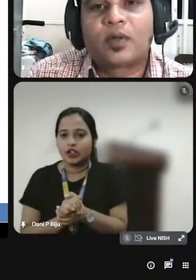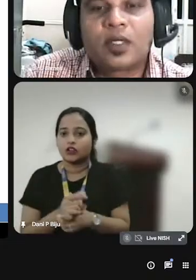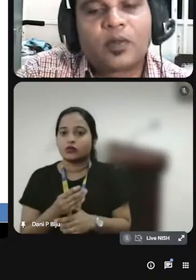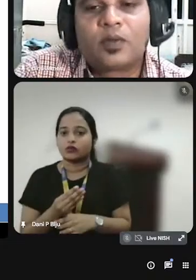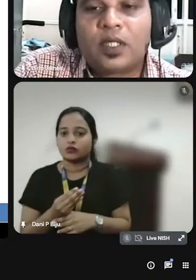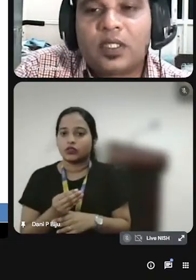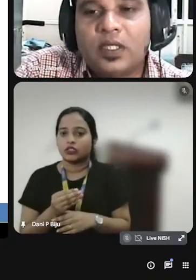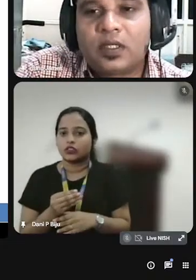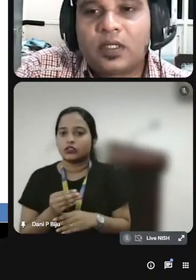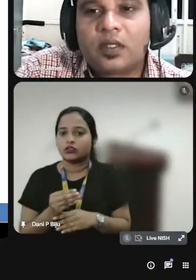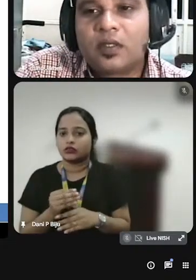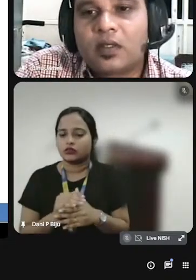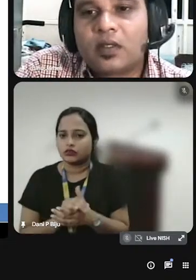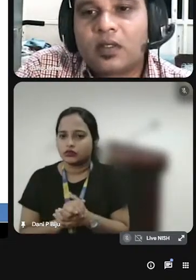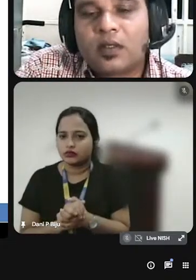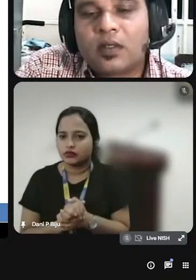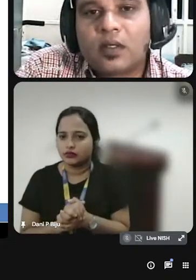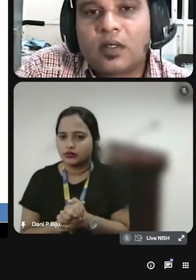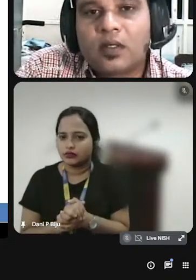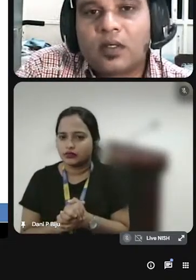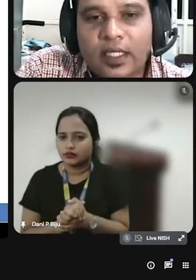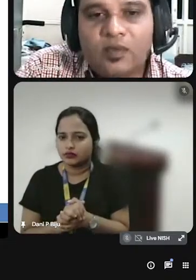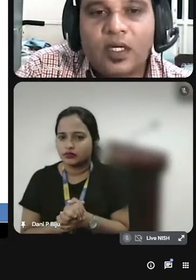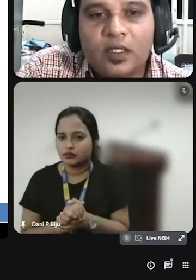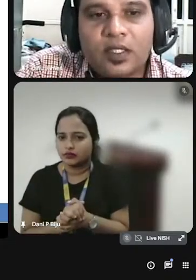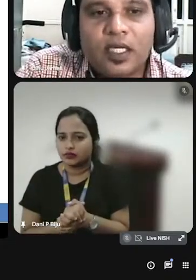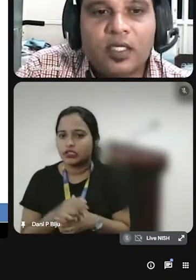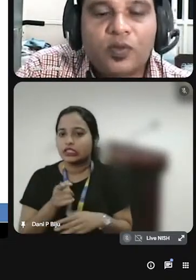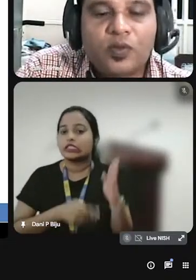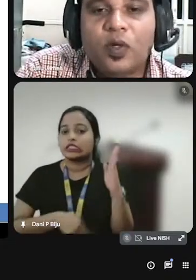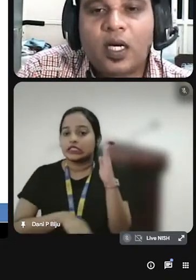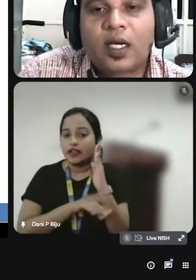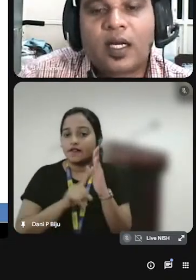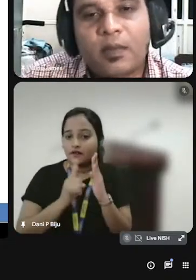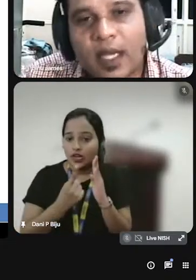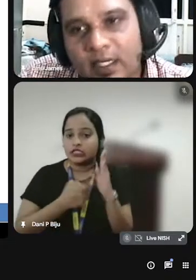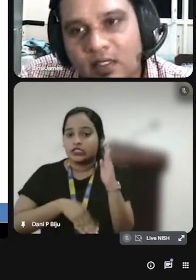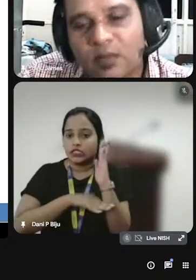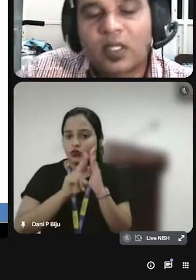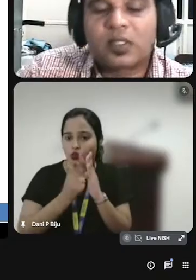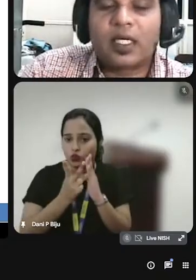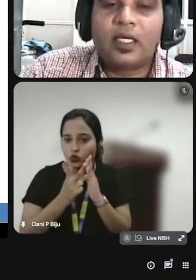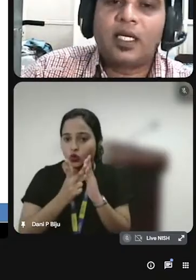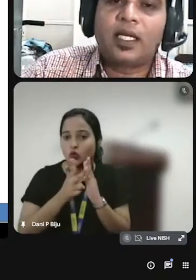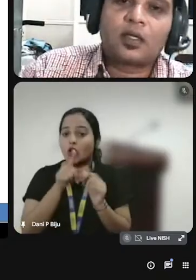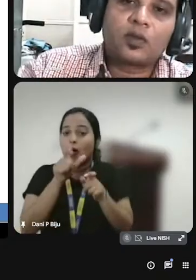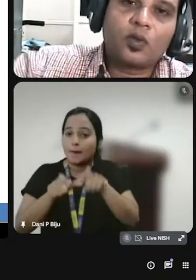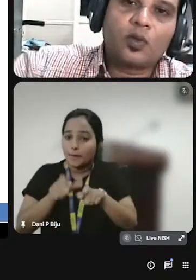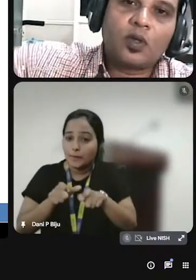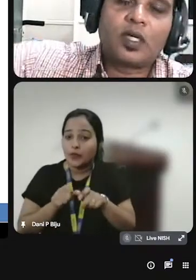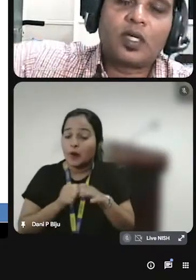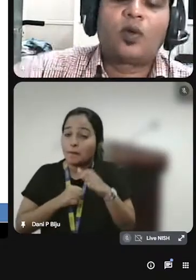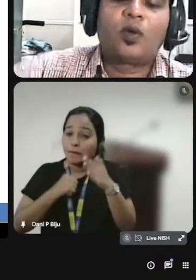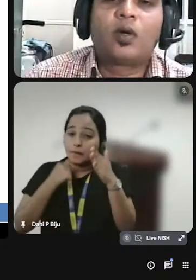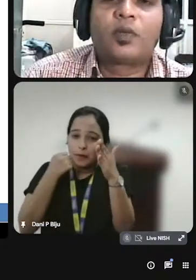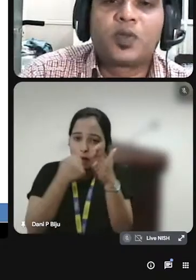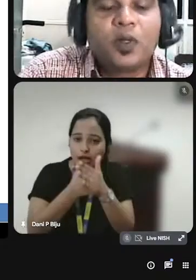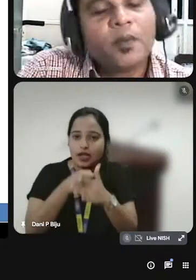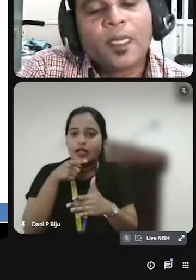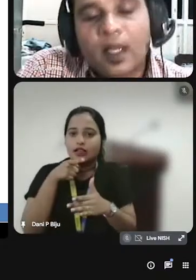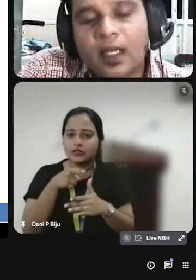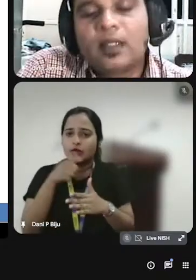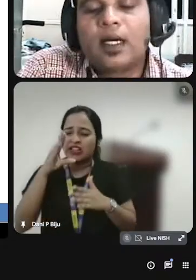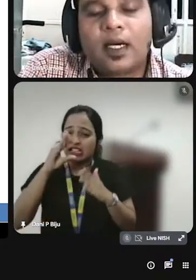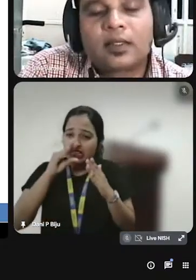ഫിസിയോതെറാപ്പി കൊണ്ടൊക്കെ നമുക്ക് ഈ സ്റ്റേജ് 1 സ്റ്റേജ് 2 ആൾക്കാരെ മാക്സിമം ആ സ്റ്റേജിൽ എത്രത്തോളം നാളെ കൊണ്ടുപോകാൻ